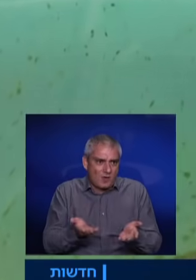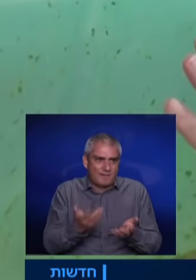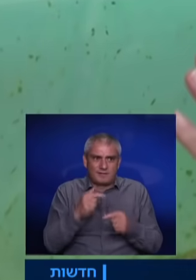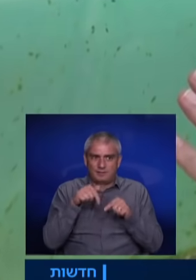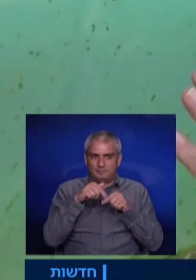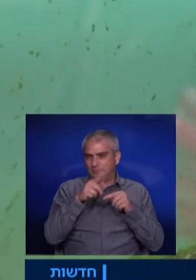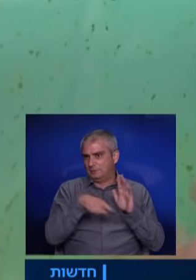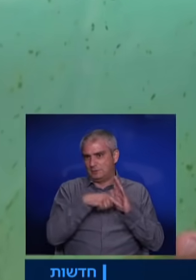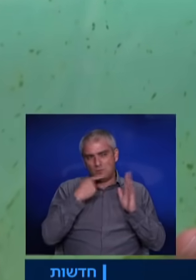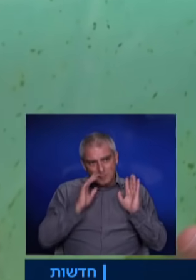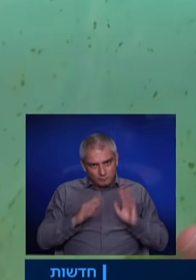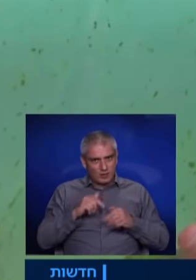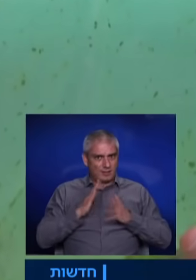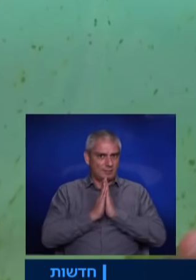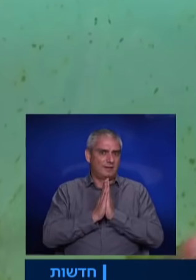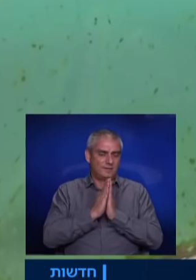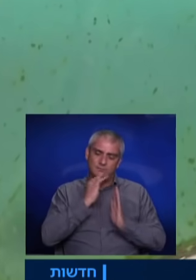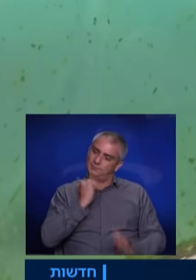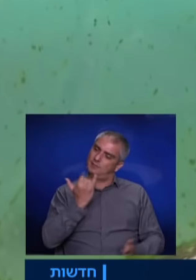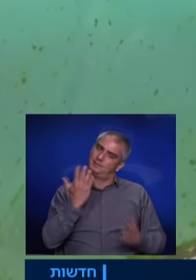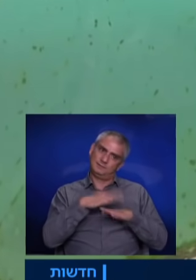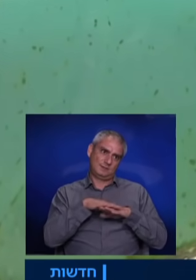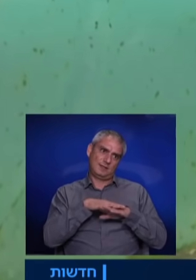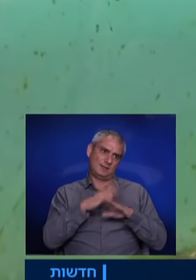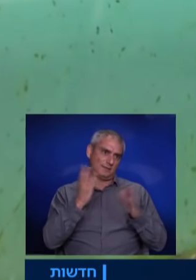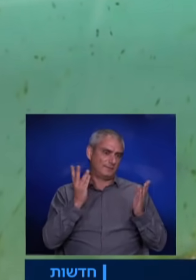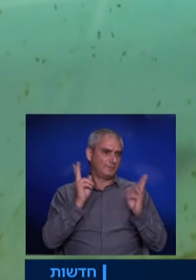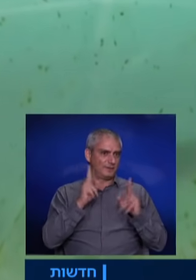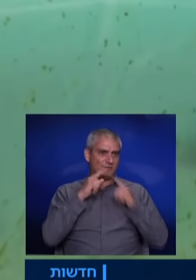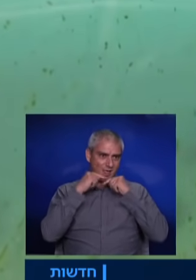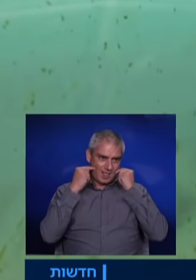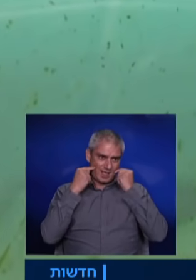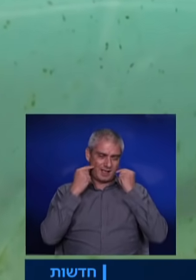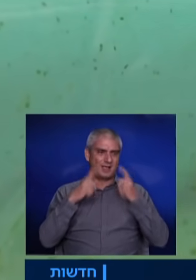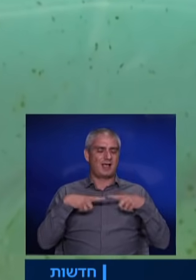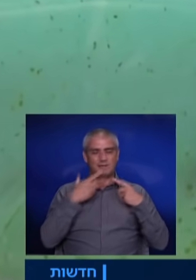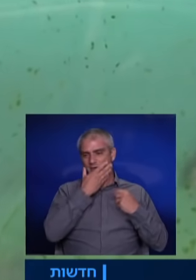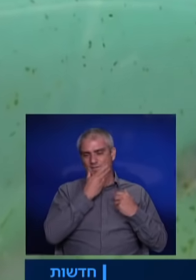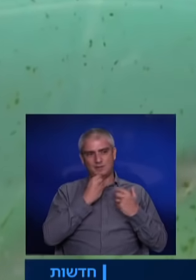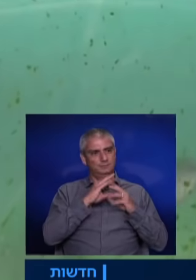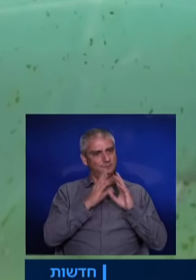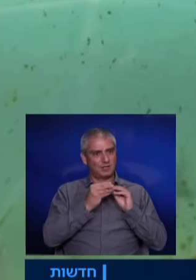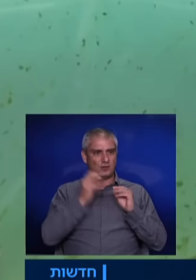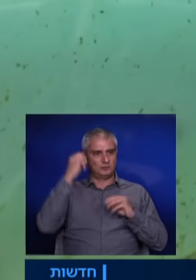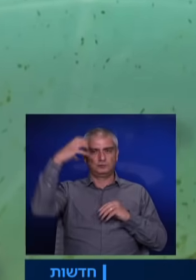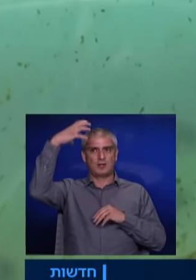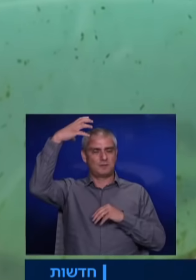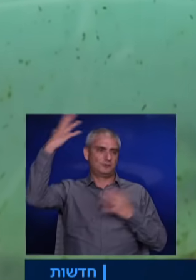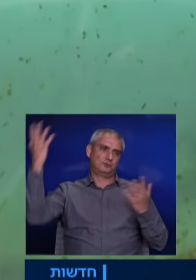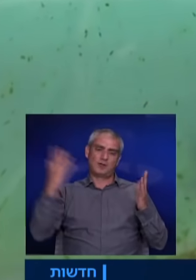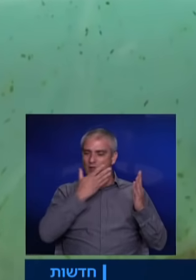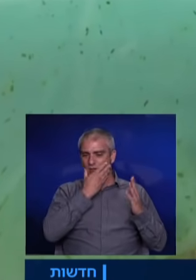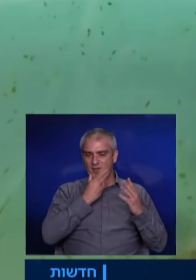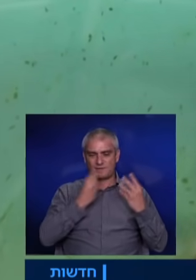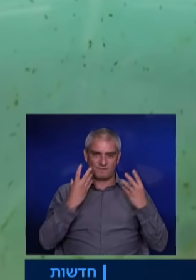פה אומר יש מקום לתקווה. כן, סליחה, אבל כן, אפשר גם לחייך, החיים יפים, סך הכל השמש למעלה והכל יפה